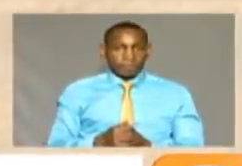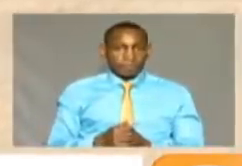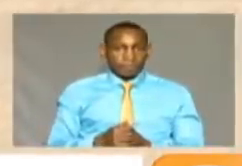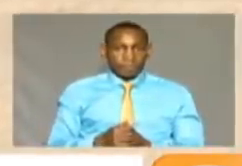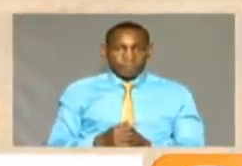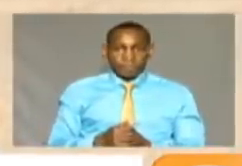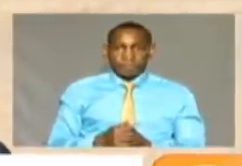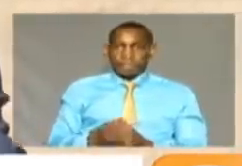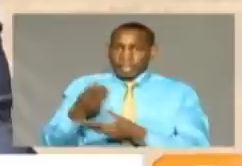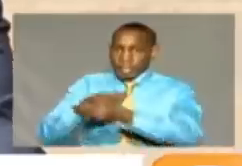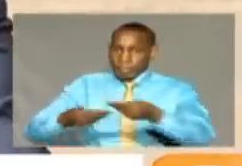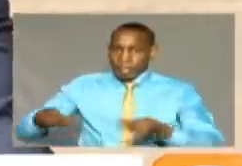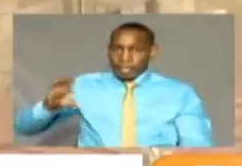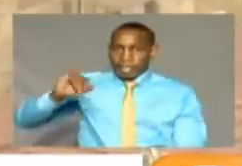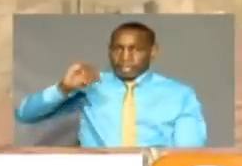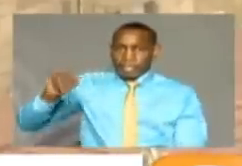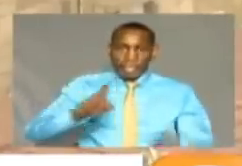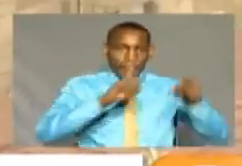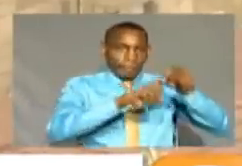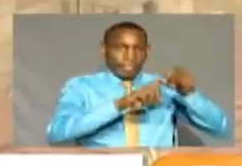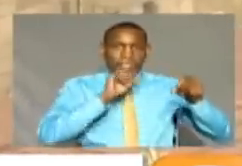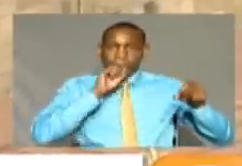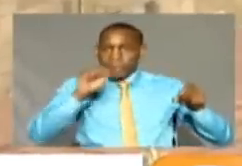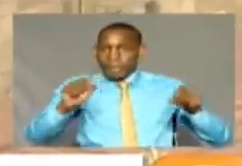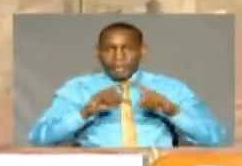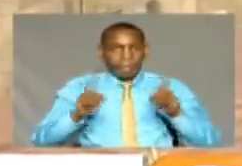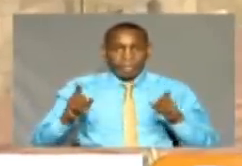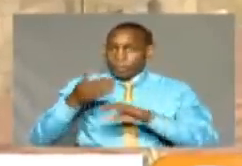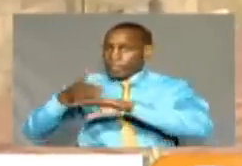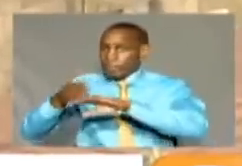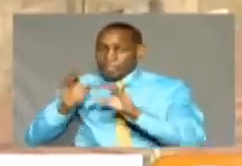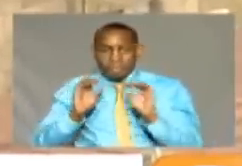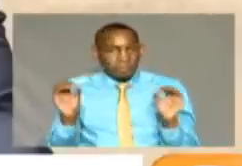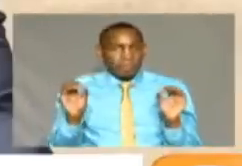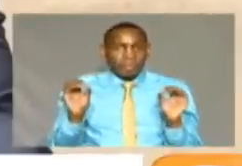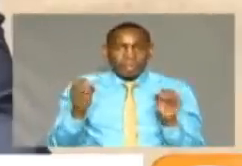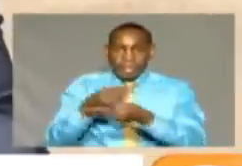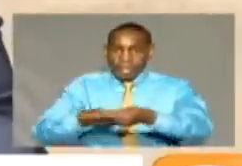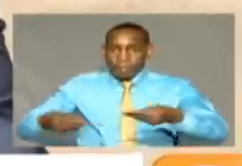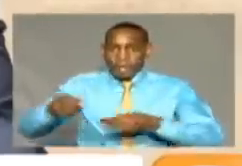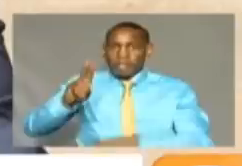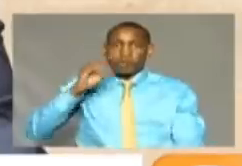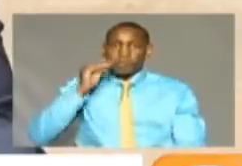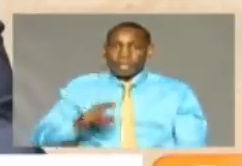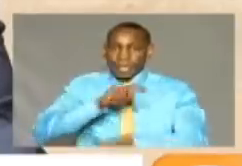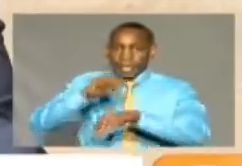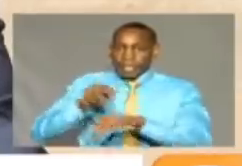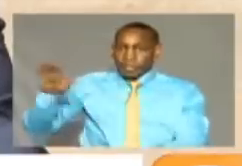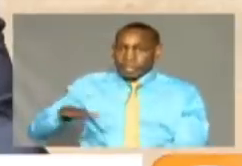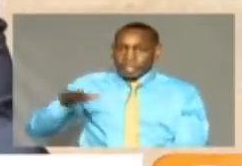to buy a CJ, a Mercedes 500, but it is not a wastage to buy the two speakers of the National